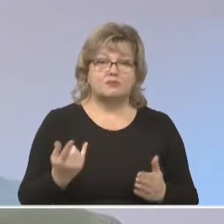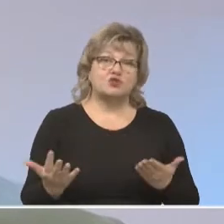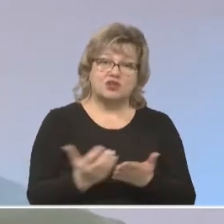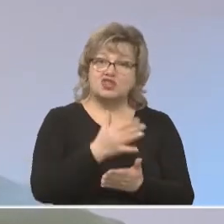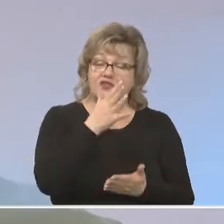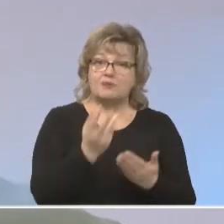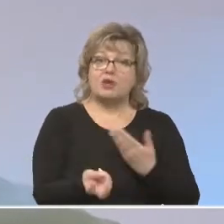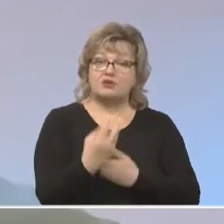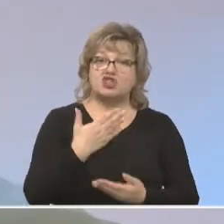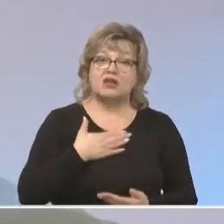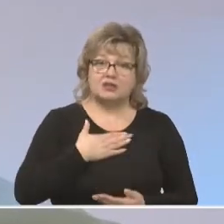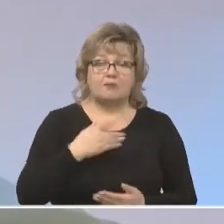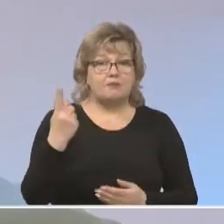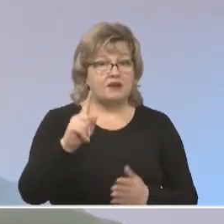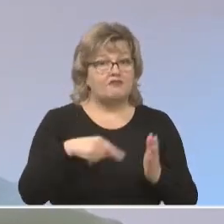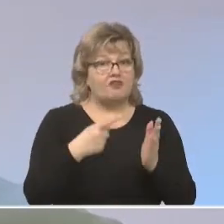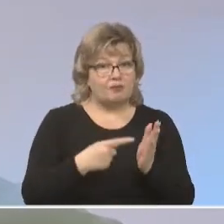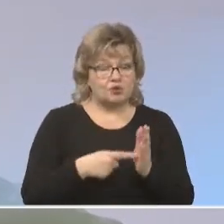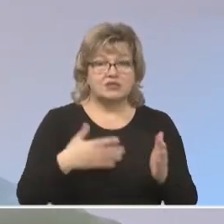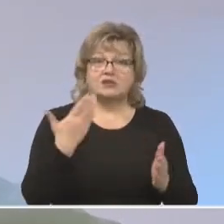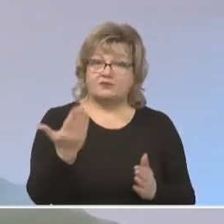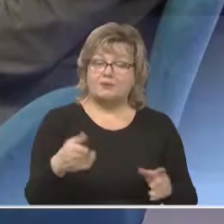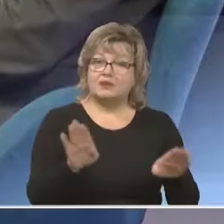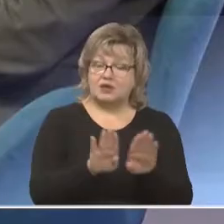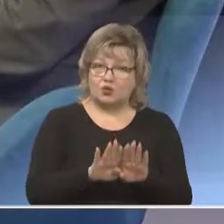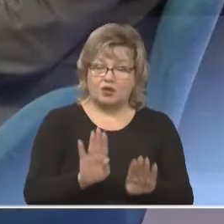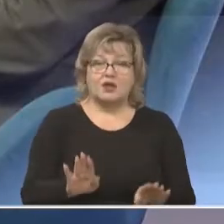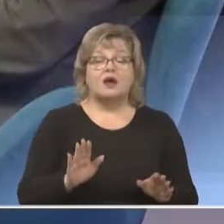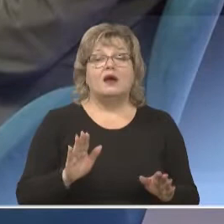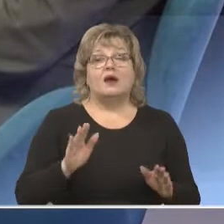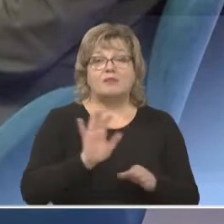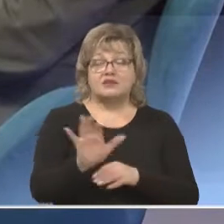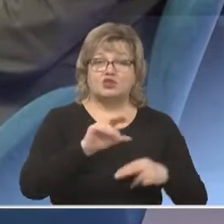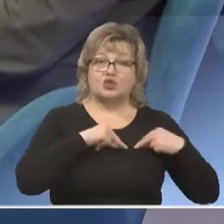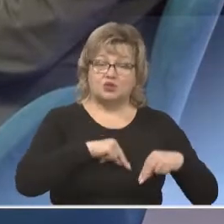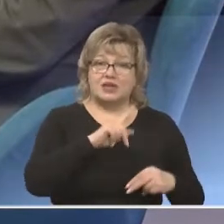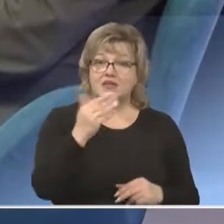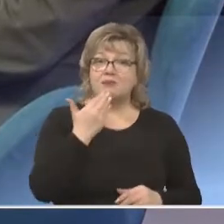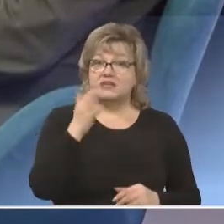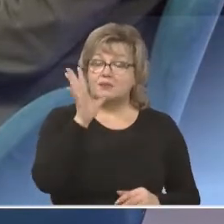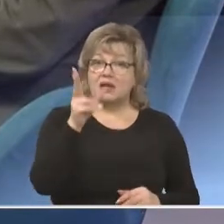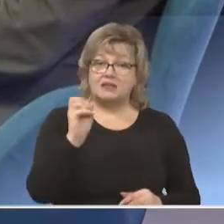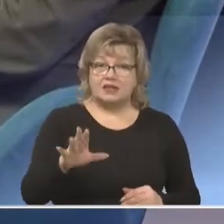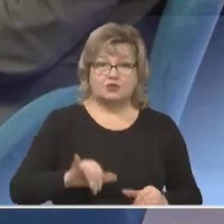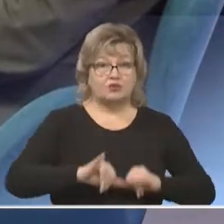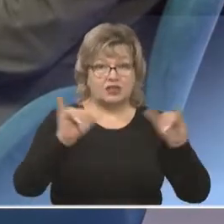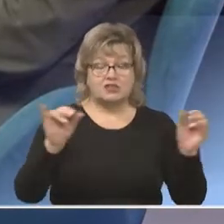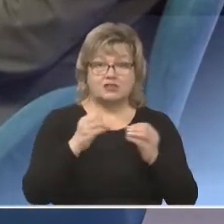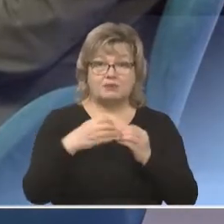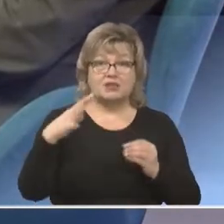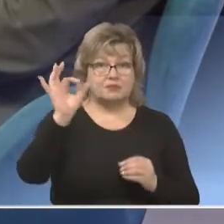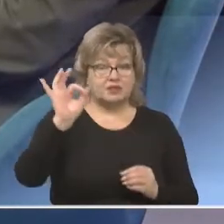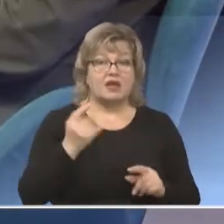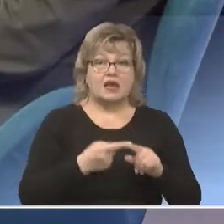нам. Здравствуйте, Мария. Первый вопрос у нас такой. Производительность труда в нашем регионе за последние 5 лет выросла на 13%. И